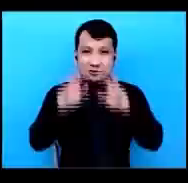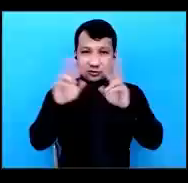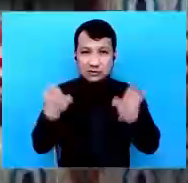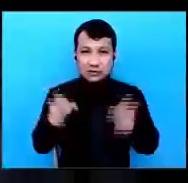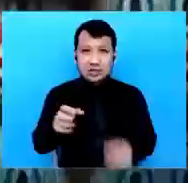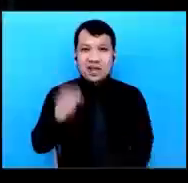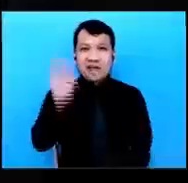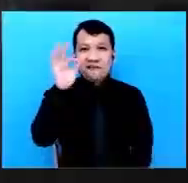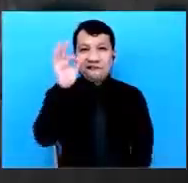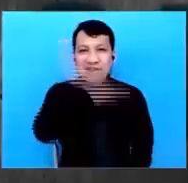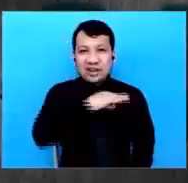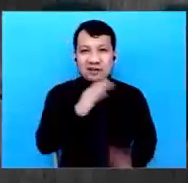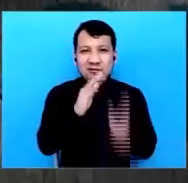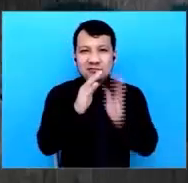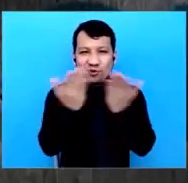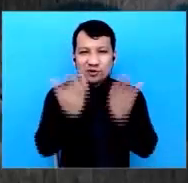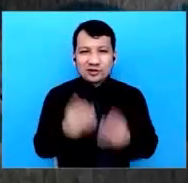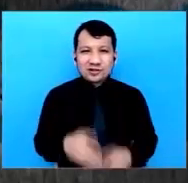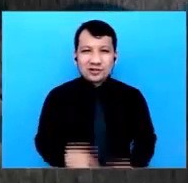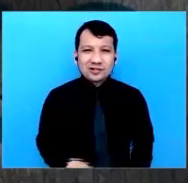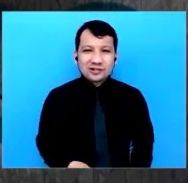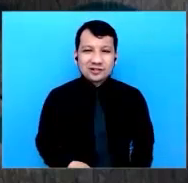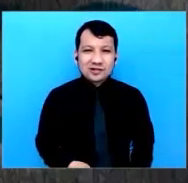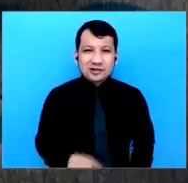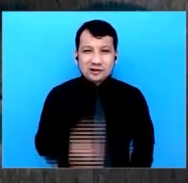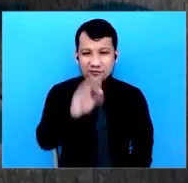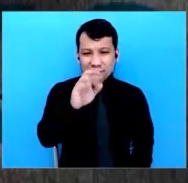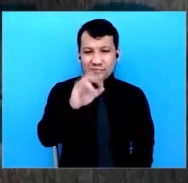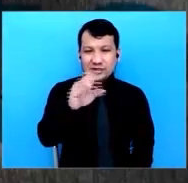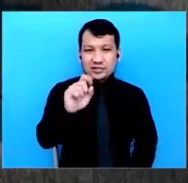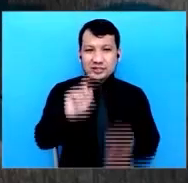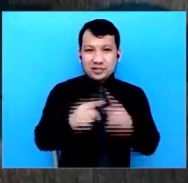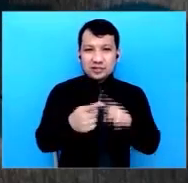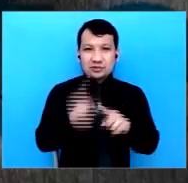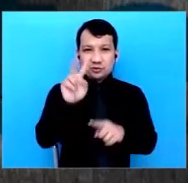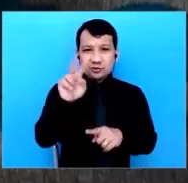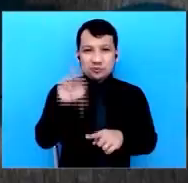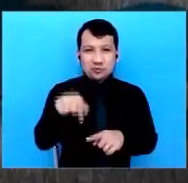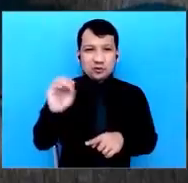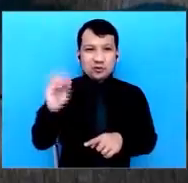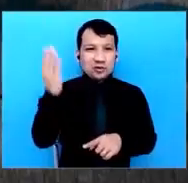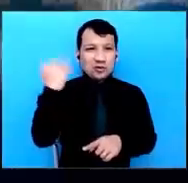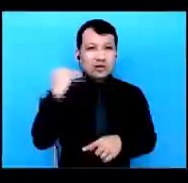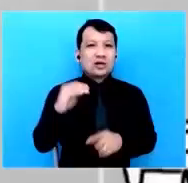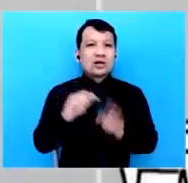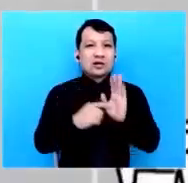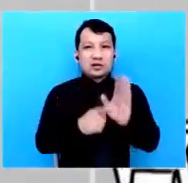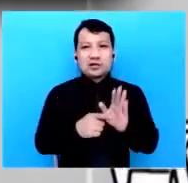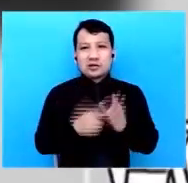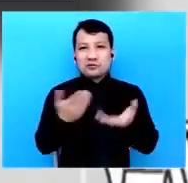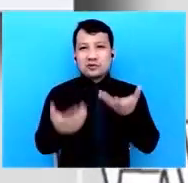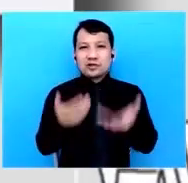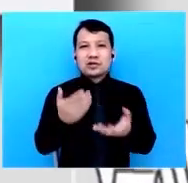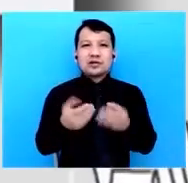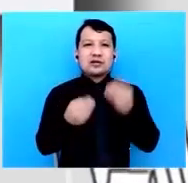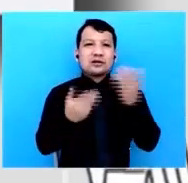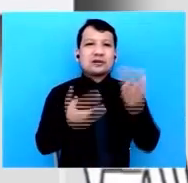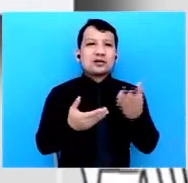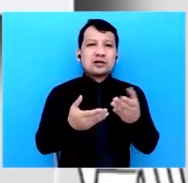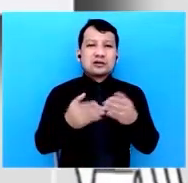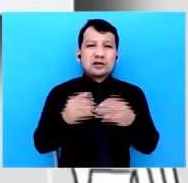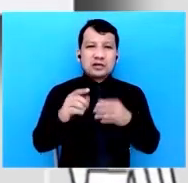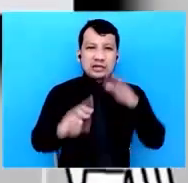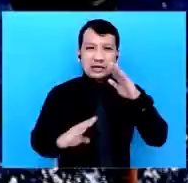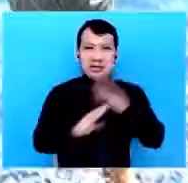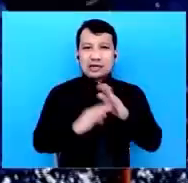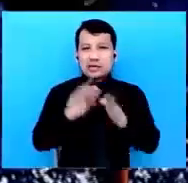Pwede rin daw Friendster 2.0 dahil mas payapa ang mundo nung puro testy lang tayo. Meron ding nagsuggest na Timesuck. Ubos